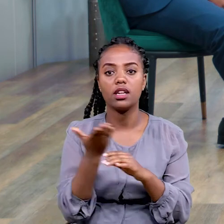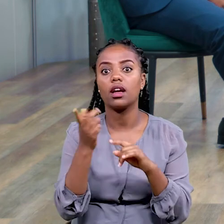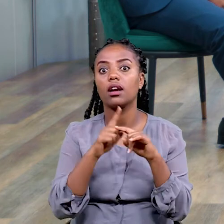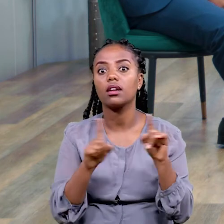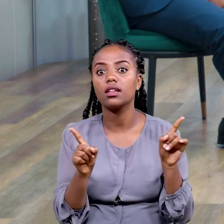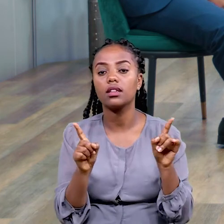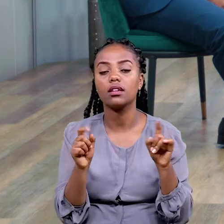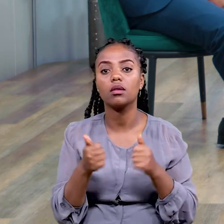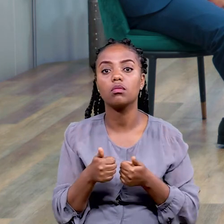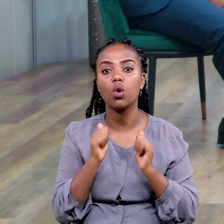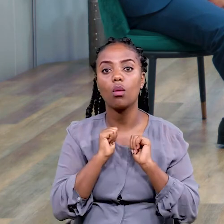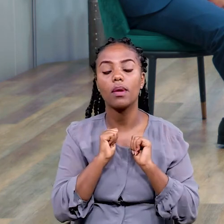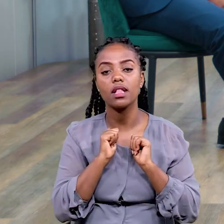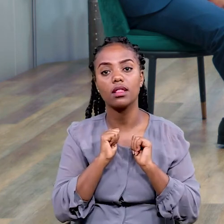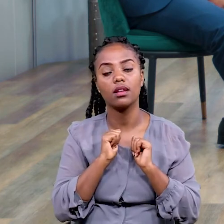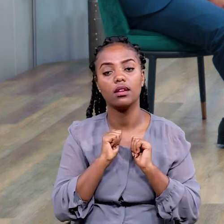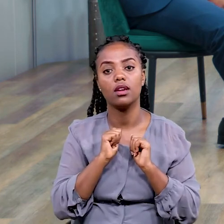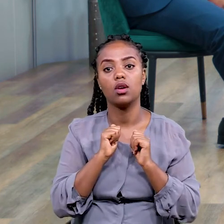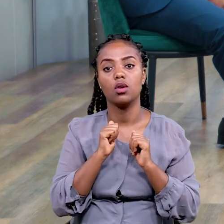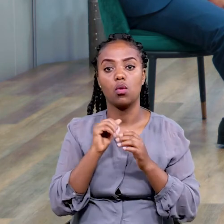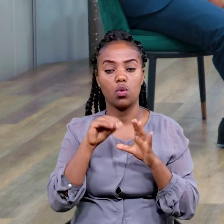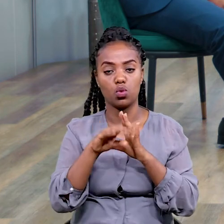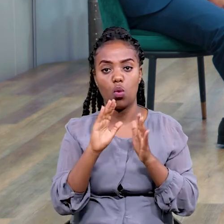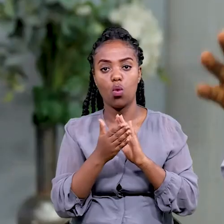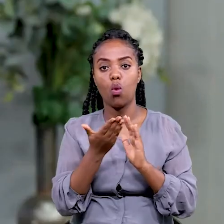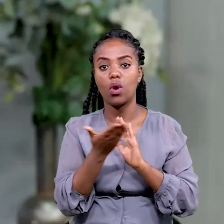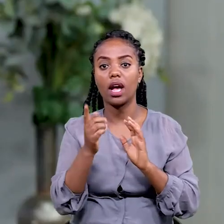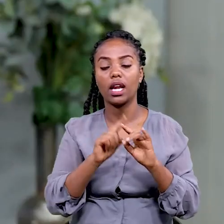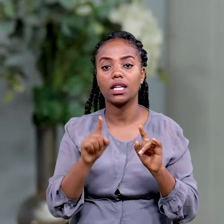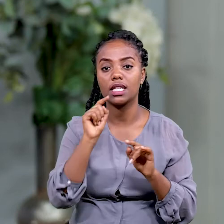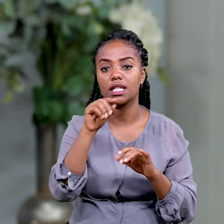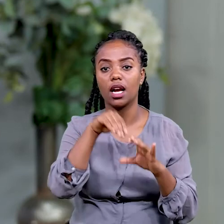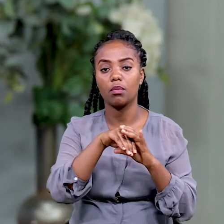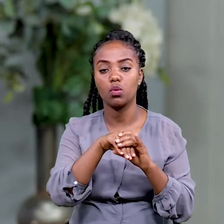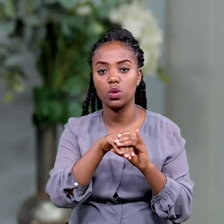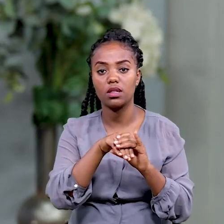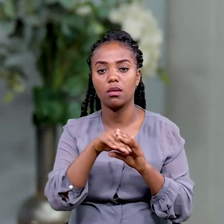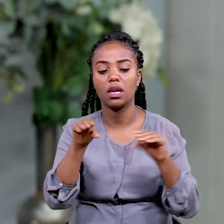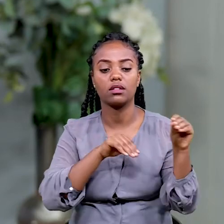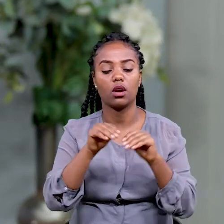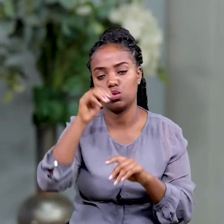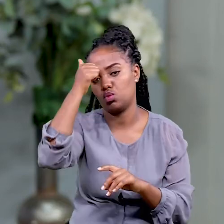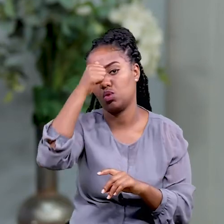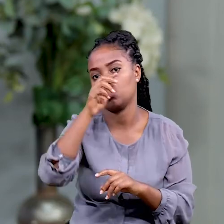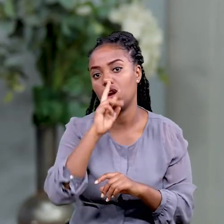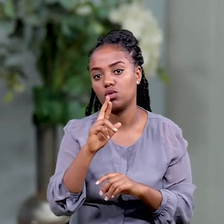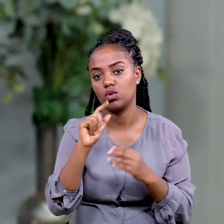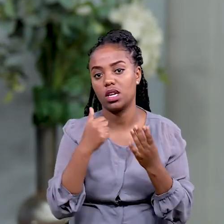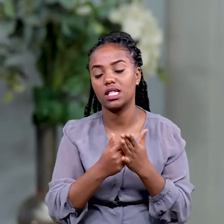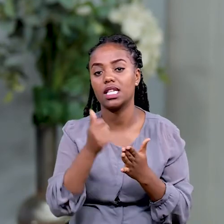ግን የሚኖሩበት እዛ ማረሚያ ቤት ግቢ ውስጥ ነው። ነገር ግን እዛ ግቢ ውስጥ በብዛት የሚንቀሳቀሱት ወንዶች ናቸው።